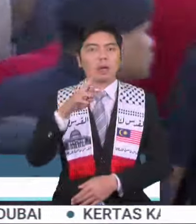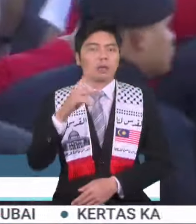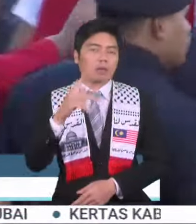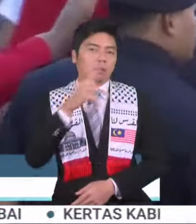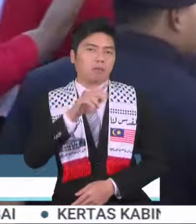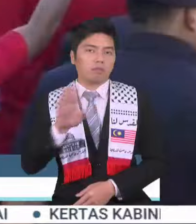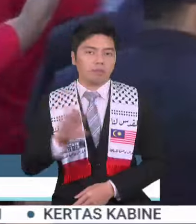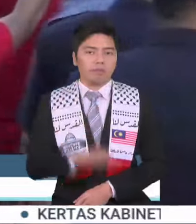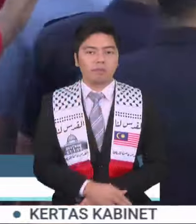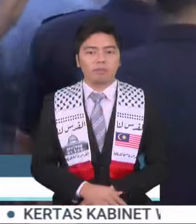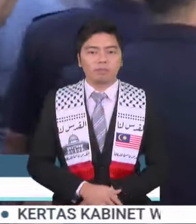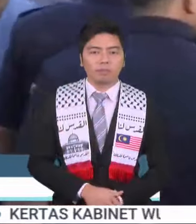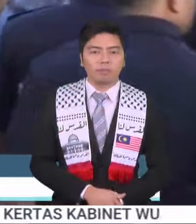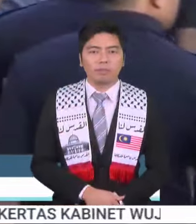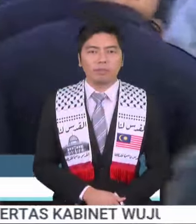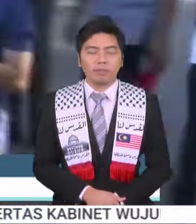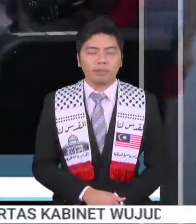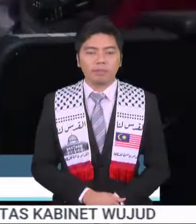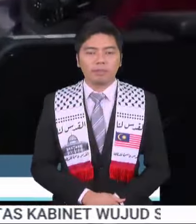Baharu.